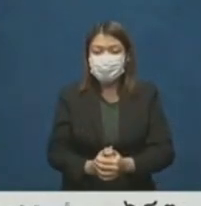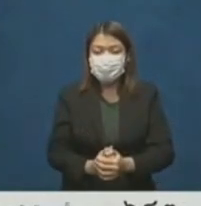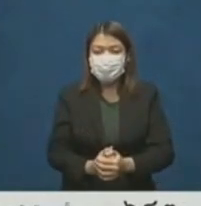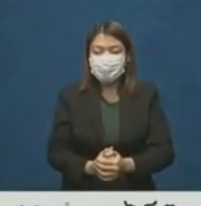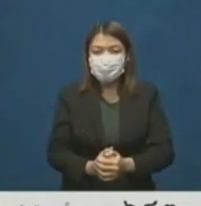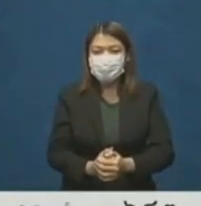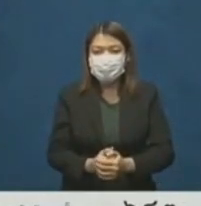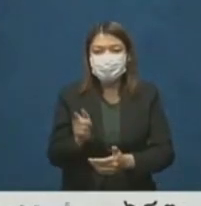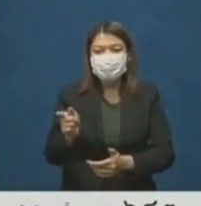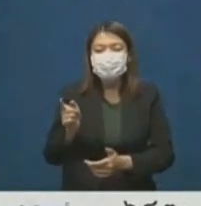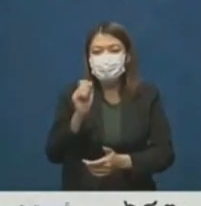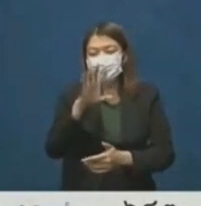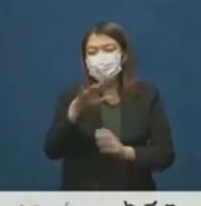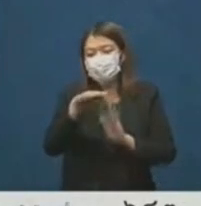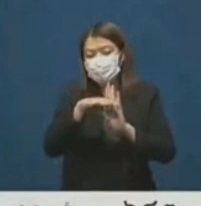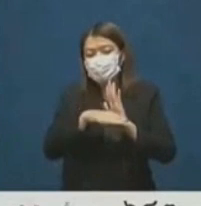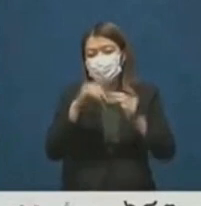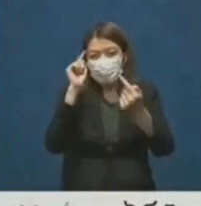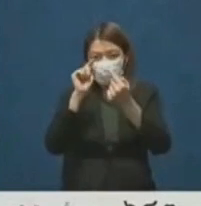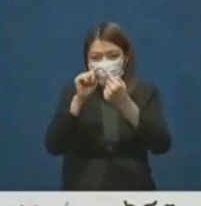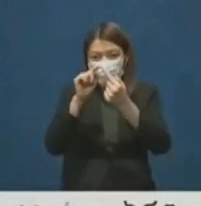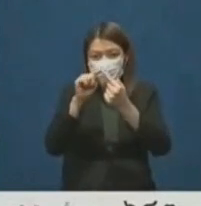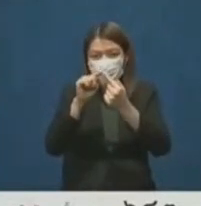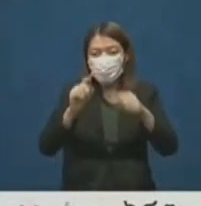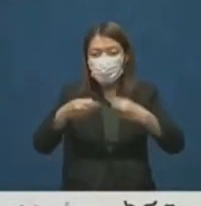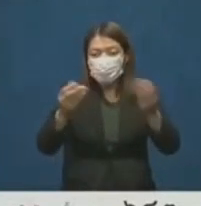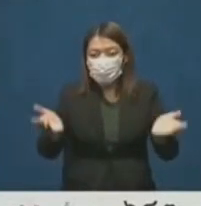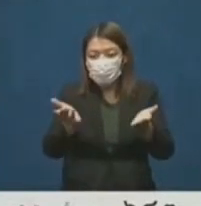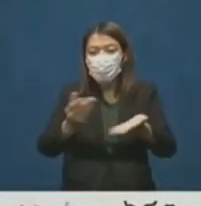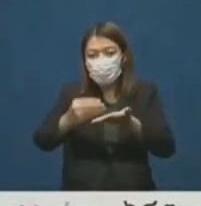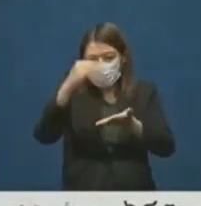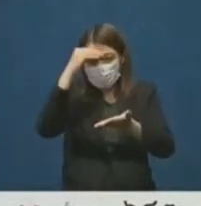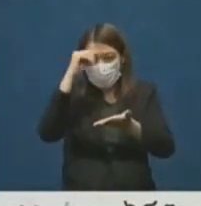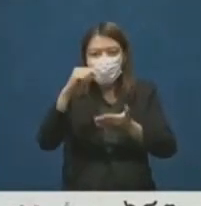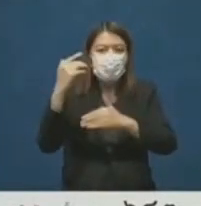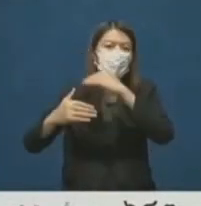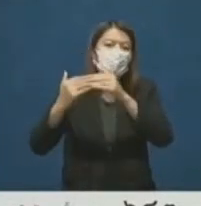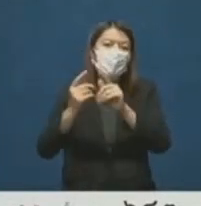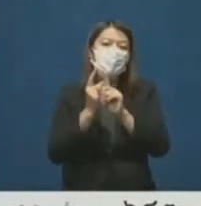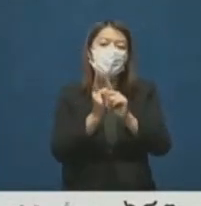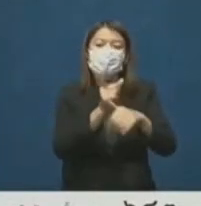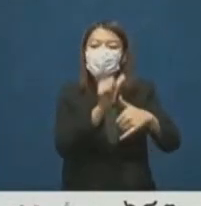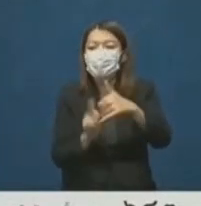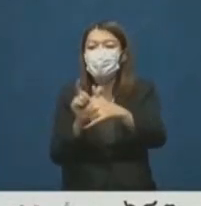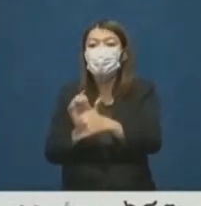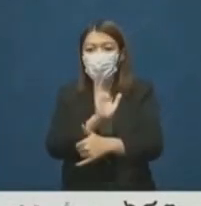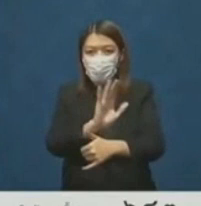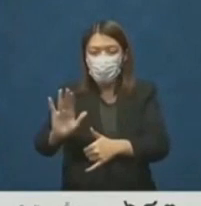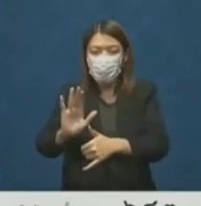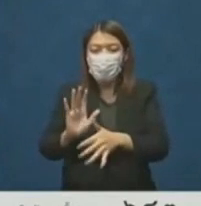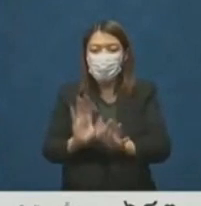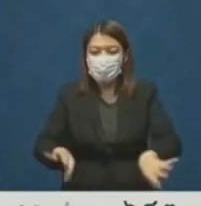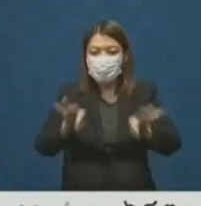ผลิตนะครับสงวนความเห็นเอาไว้แล้วโดยกำหนดให้วัตถุประสงค์ของการศึกษาเป็นไปเพื่อส่งเสริมให้ผู้เรียนได้มีพัฒนาการตามศักยภ